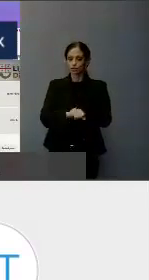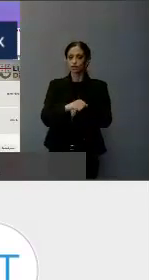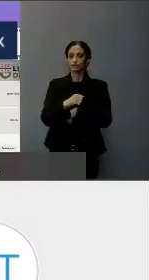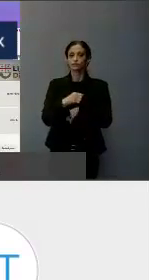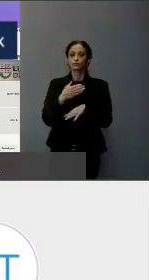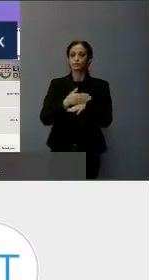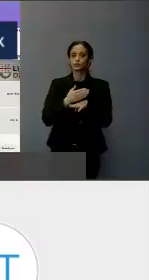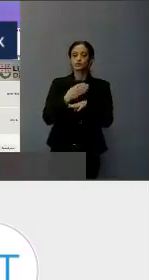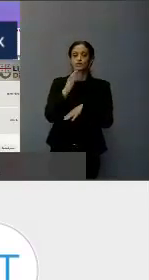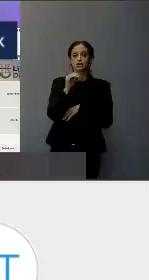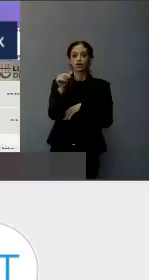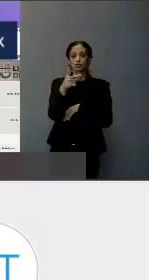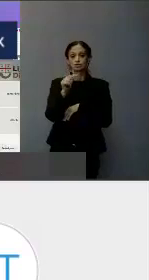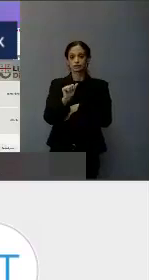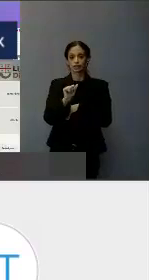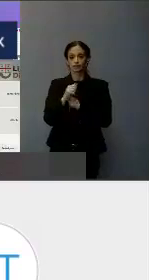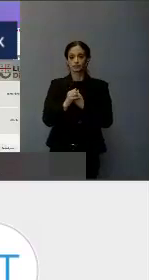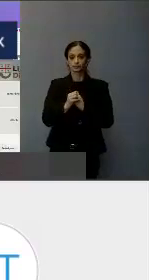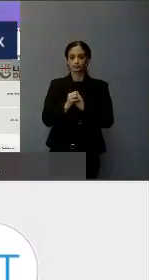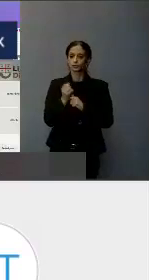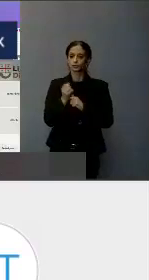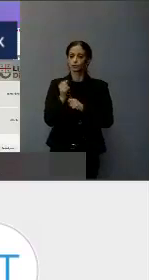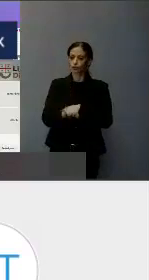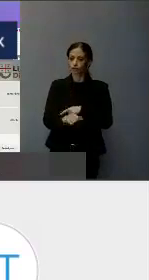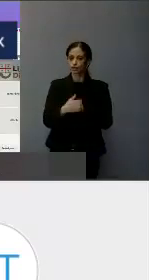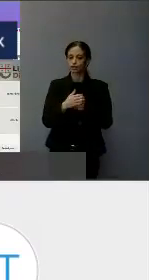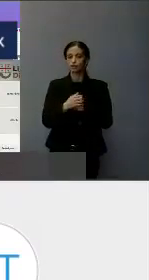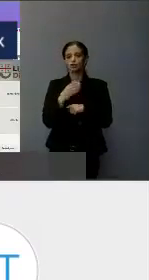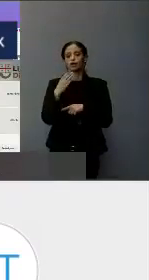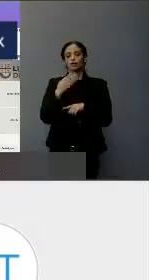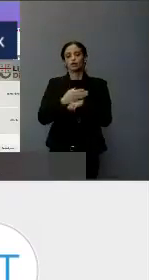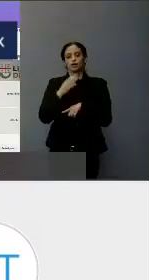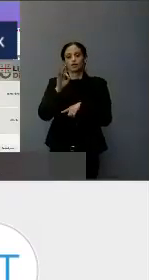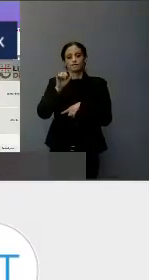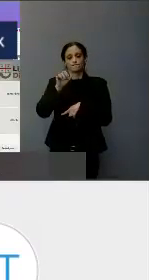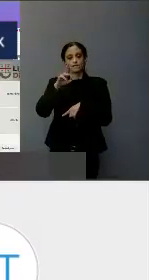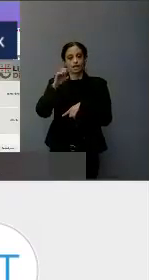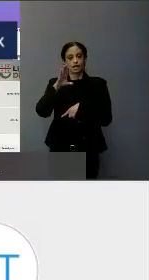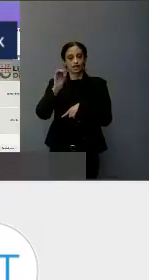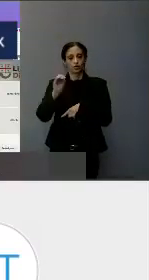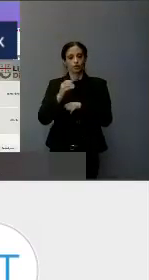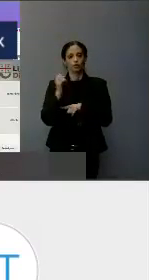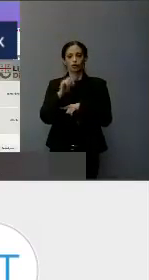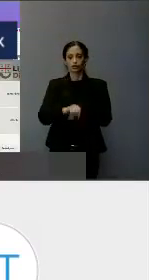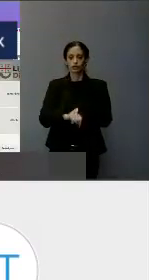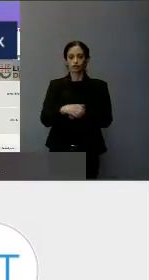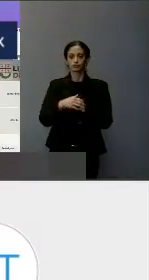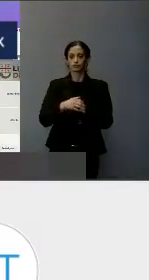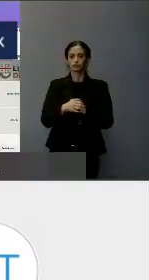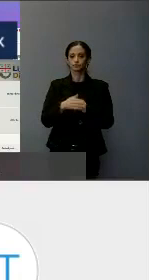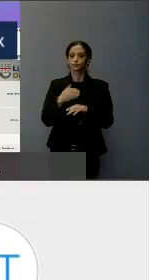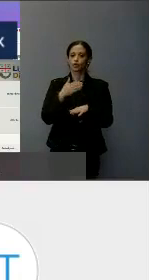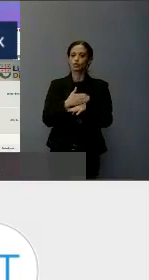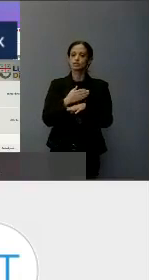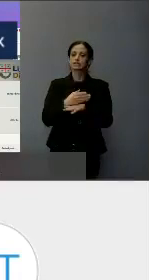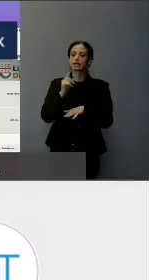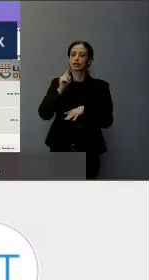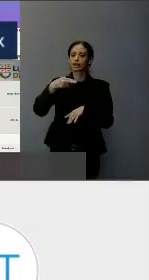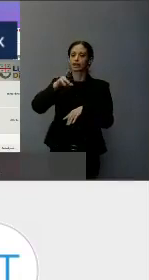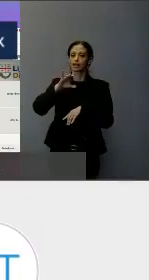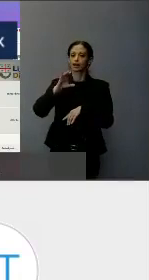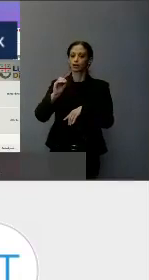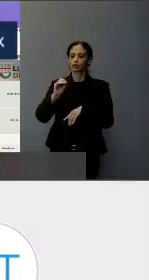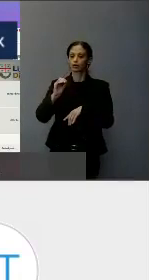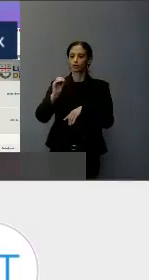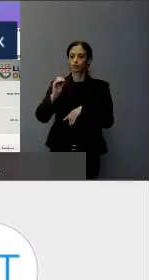consigliere costa contrari consigliera ferrero contrario consigliere grillo